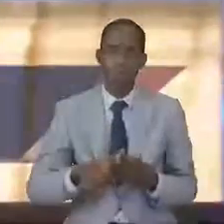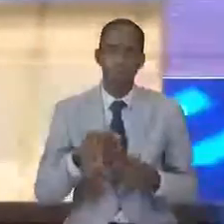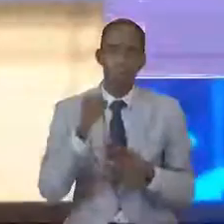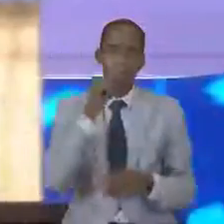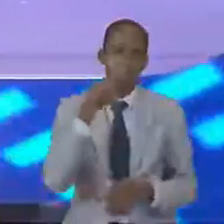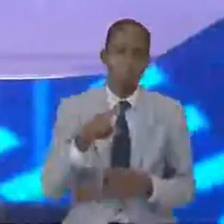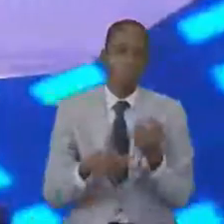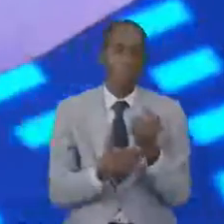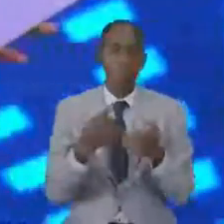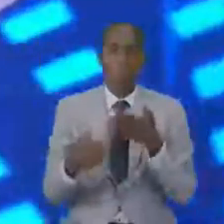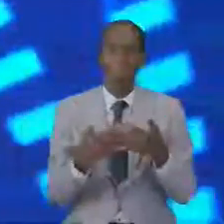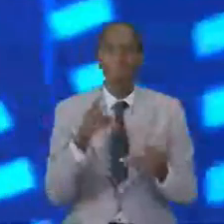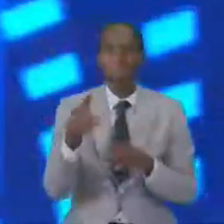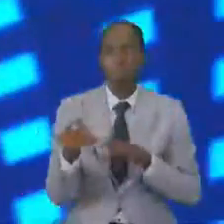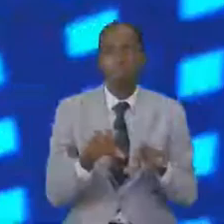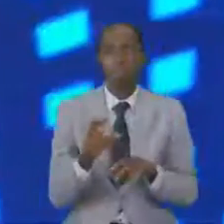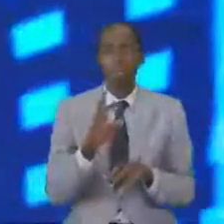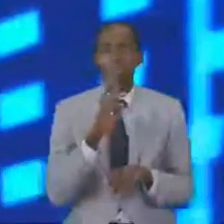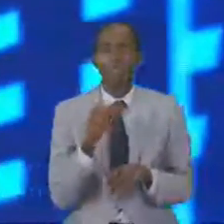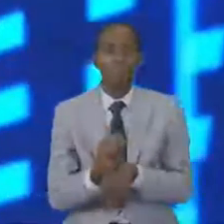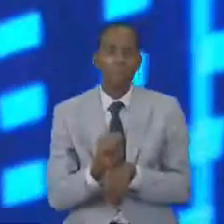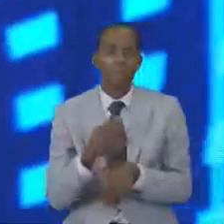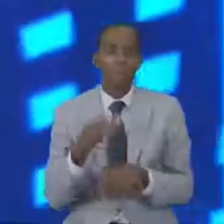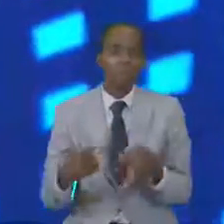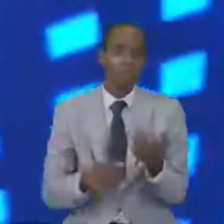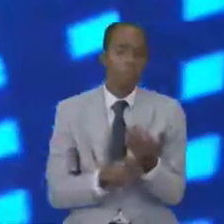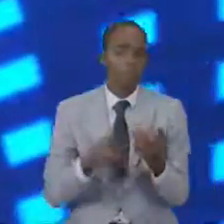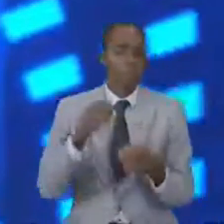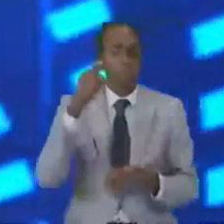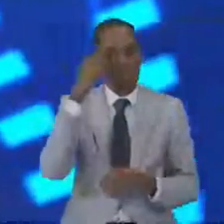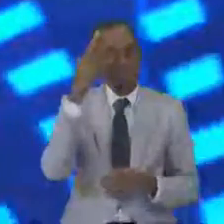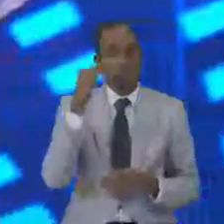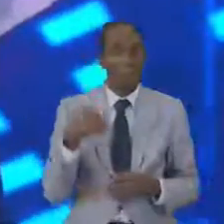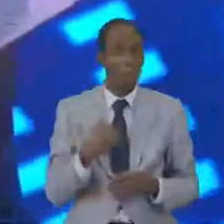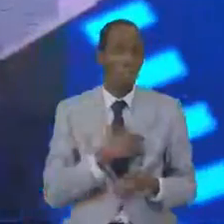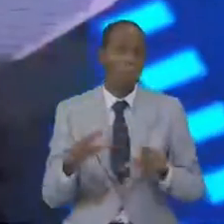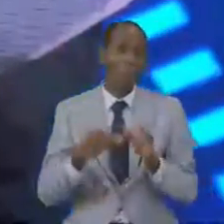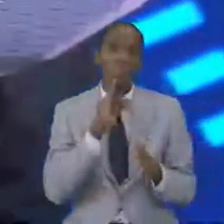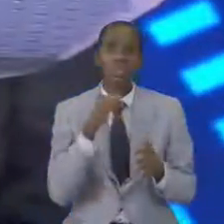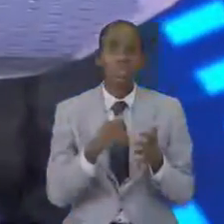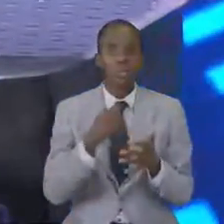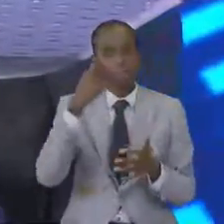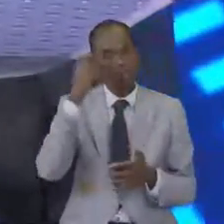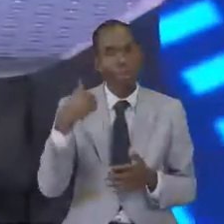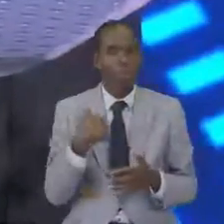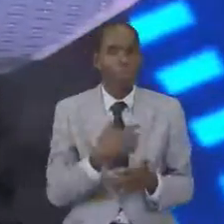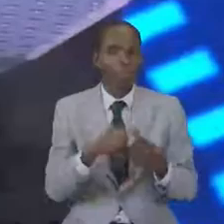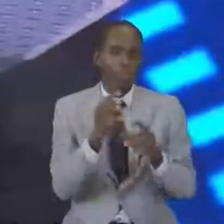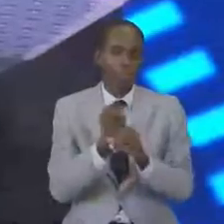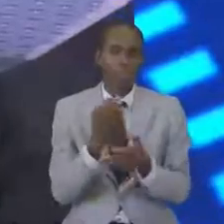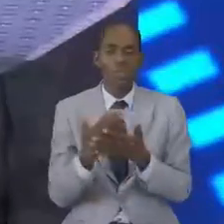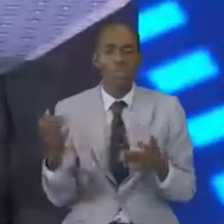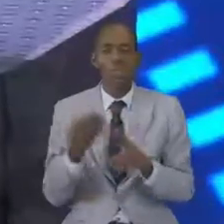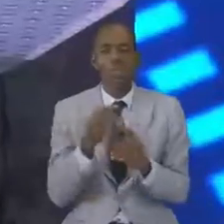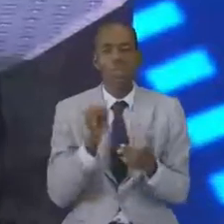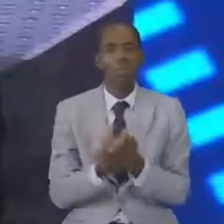tout ce que nous faisons selon les heures de la chair la raison pour laquelle nous faisons cela c'est parce que nous voulons tirer